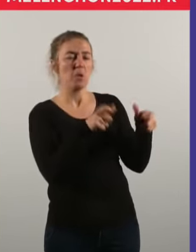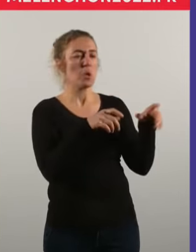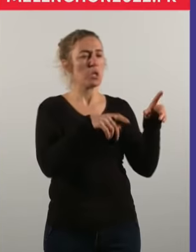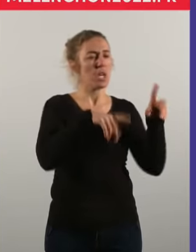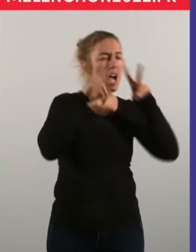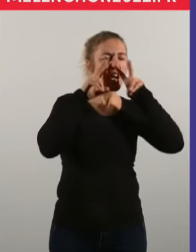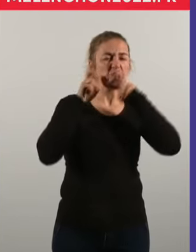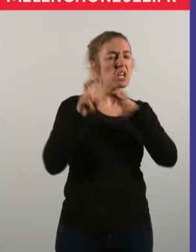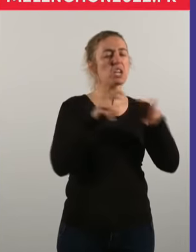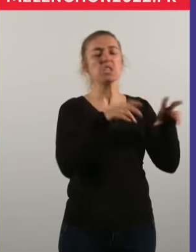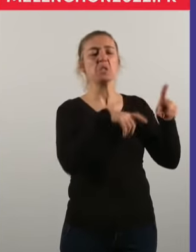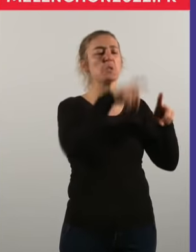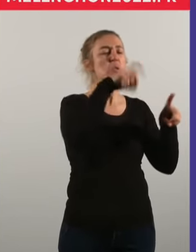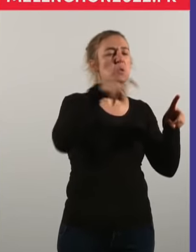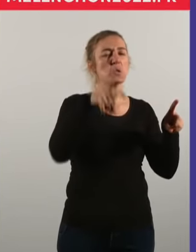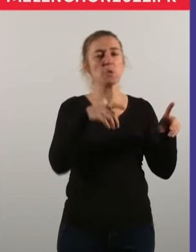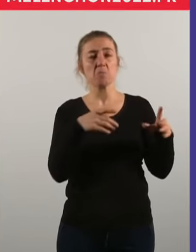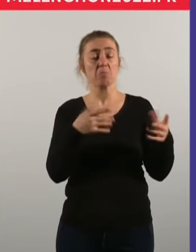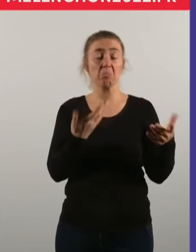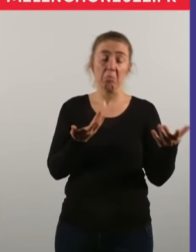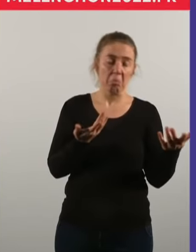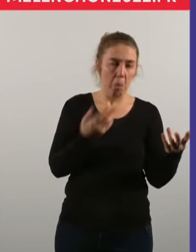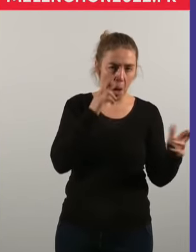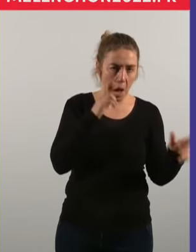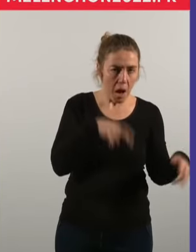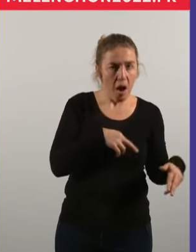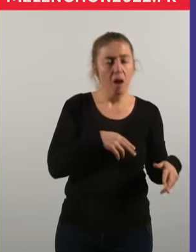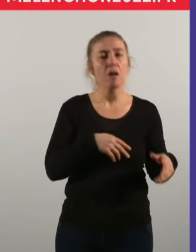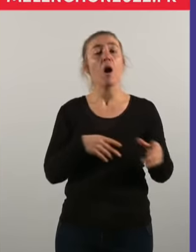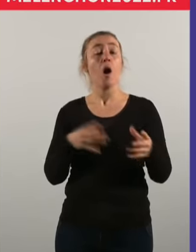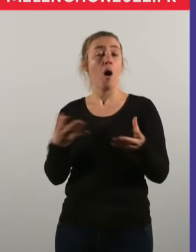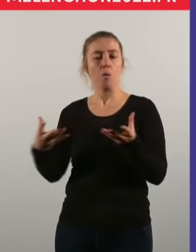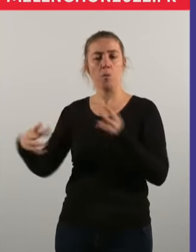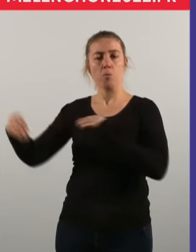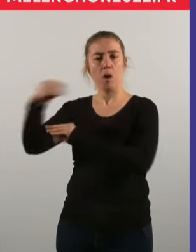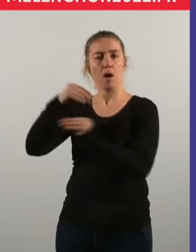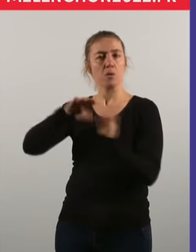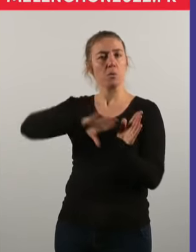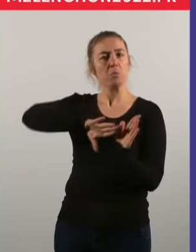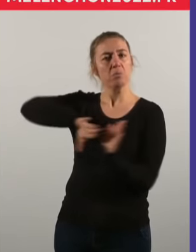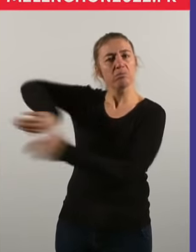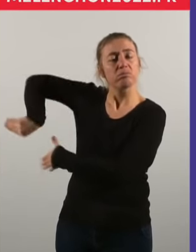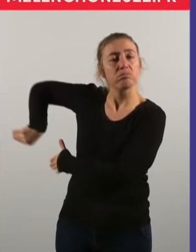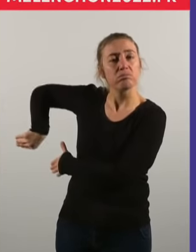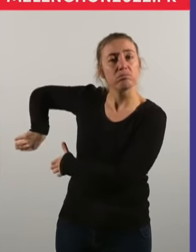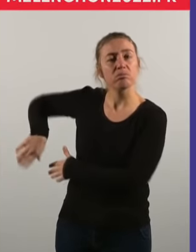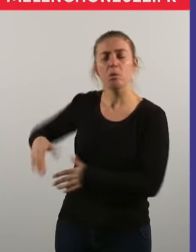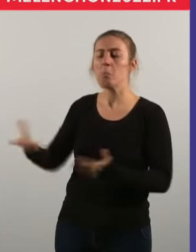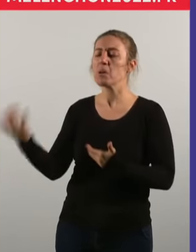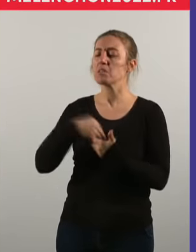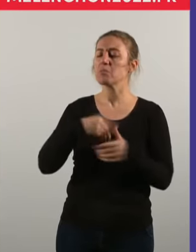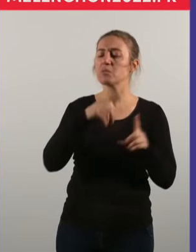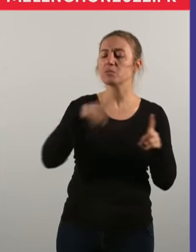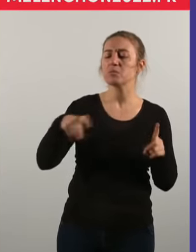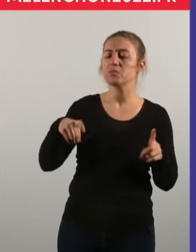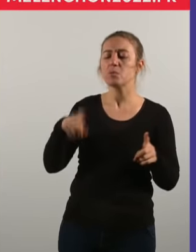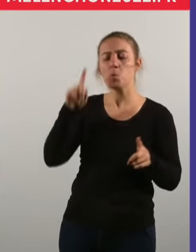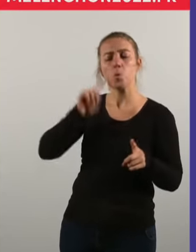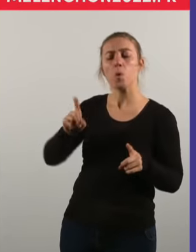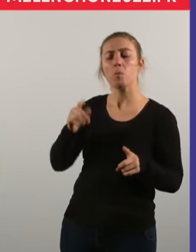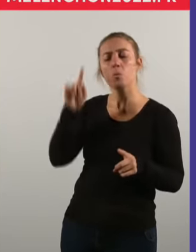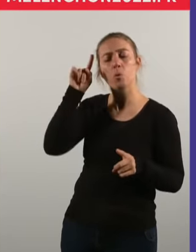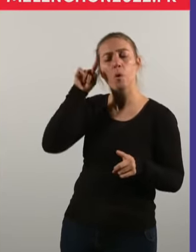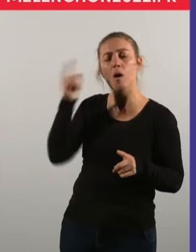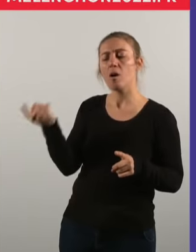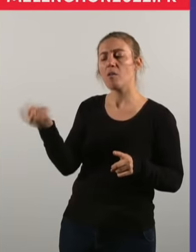amis, et qui ont écarté les milieux populaires, puisqu'ils ne les comptent pas dans le résultat du sondage, parce qu'ils ne sont pas sûrs d'aller voter. Et comme tous les